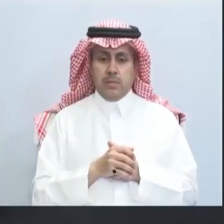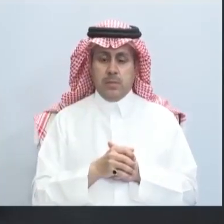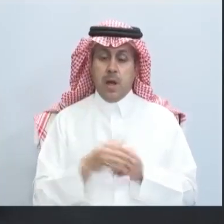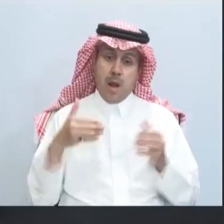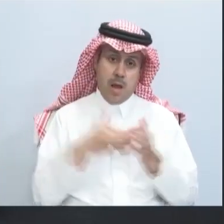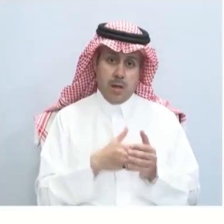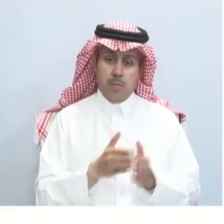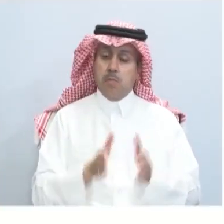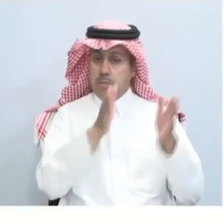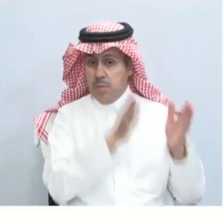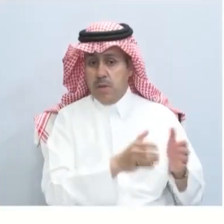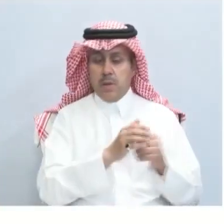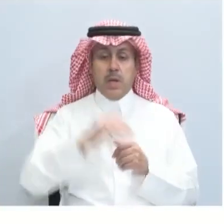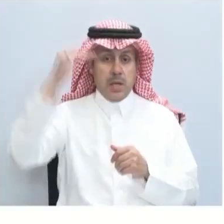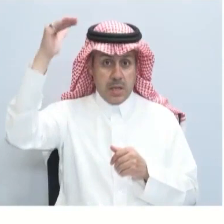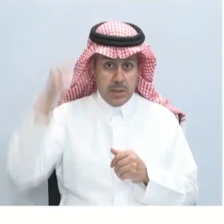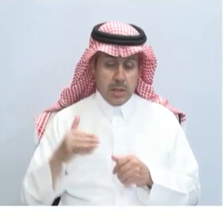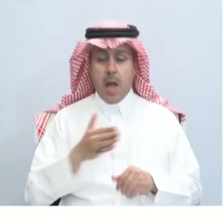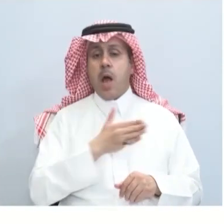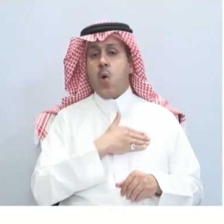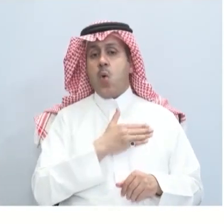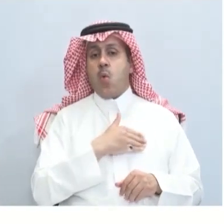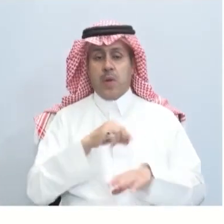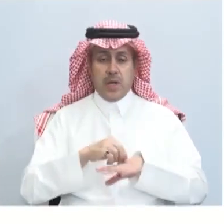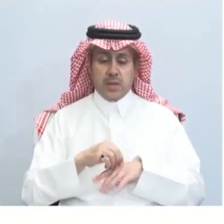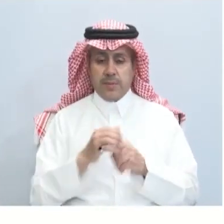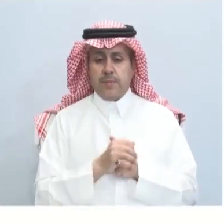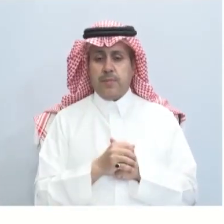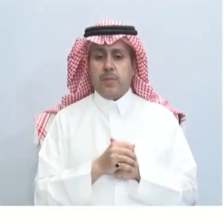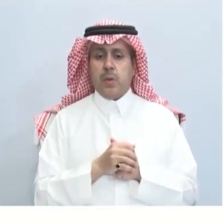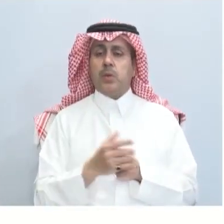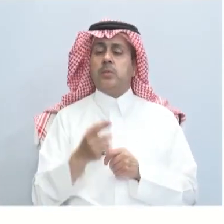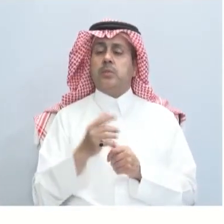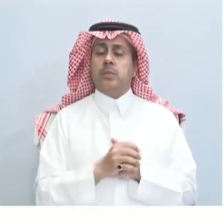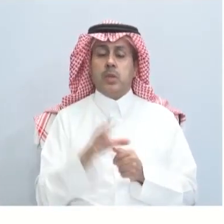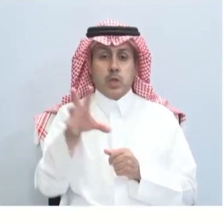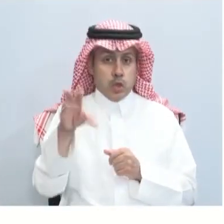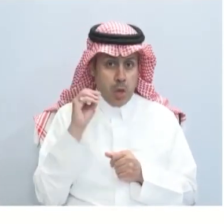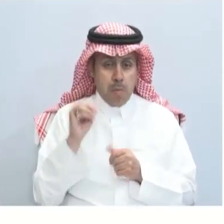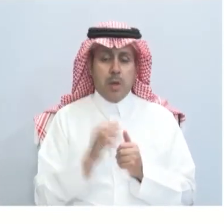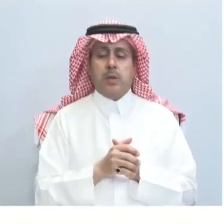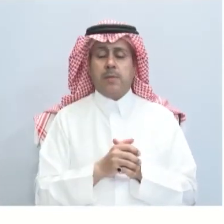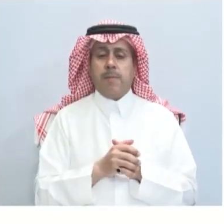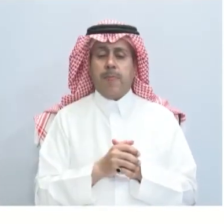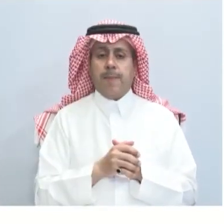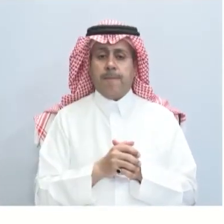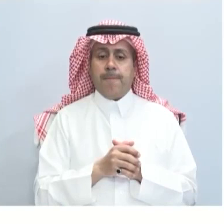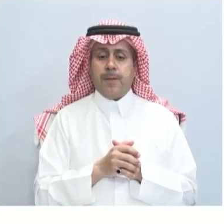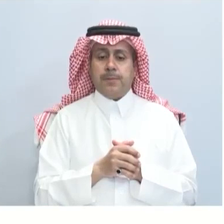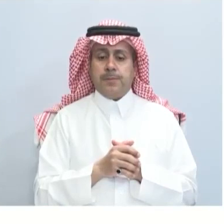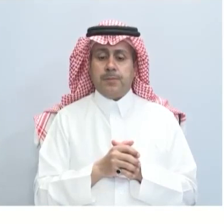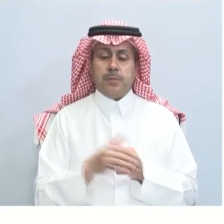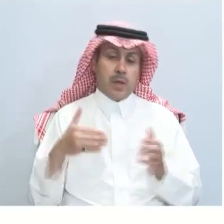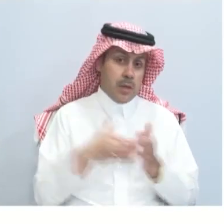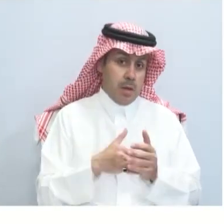ذلكم نزل على قلوب الناس وعندهم استقبال لذلك الامر ثم كانت النهايه مع قول الله